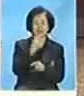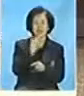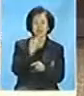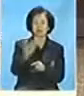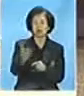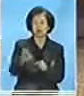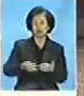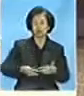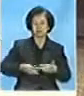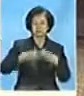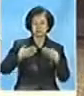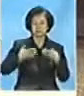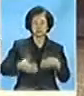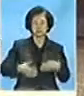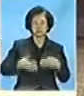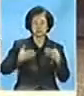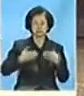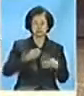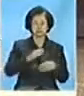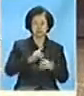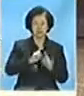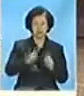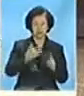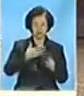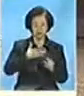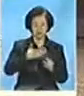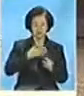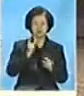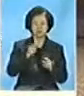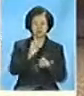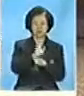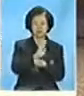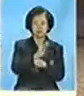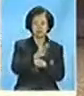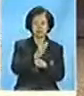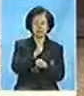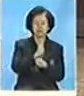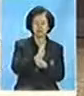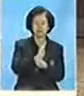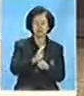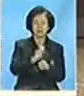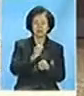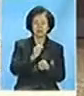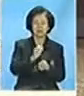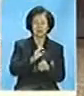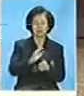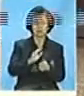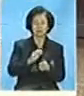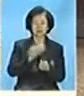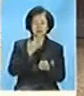ตแต่ผมเป็นนักธุรกิจภาคเอกชนมาตลอดชีวิต